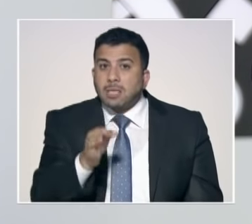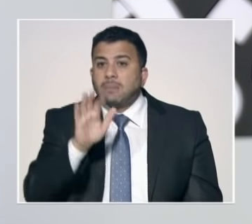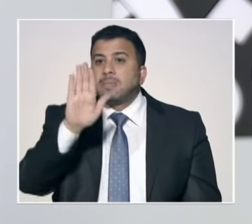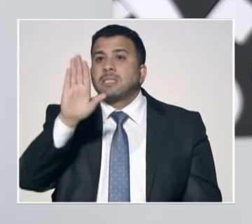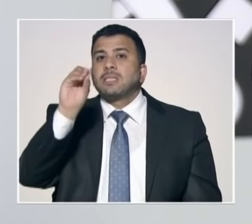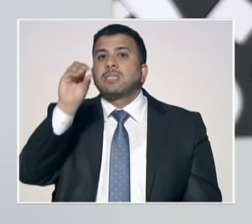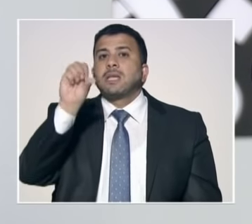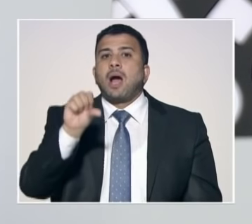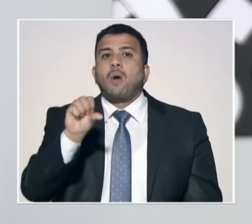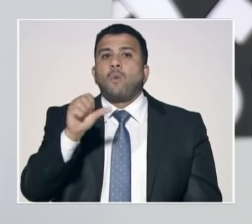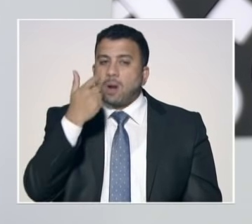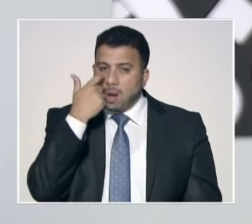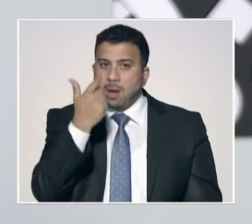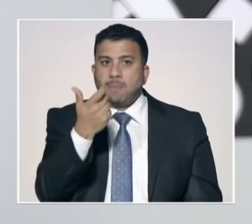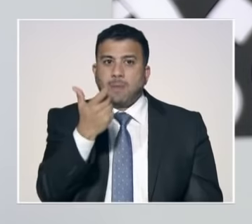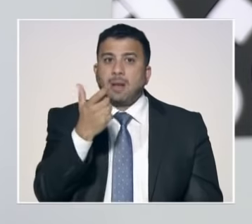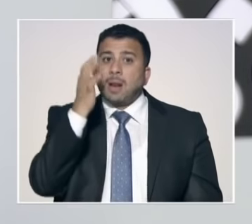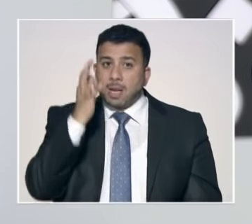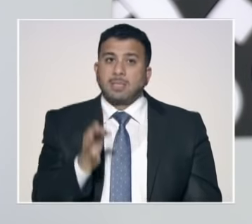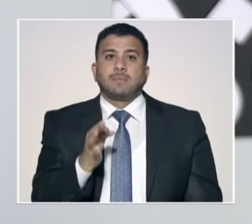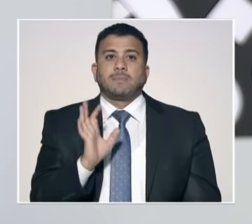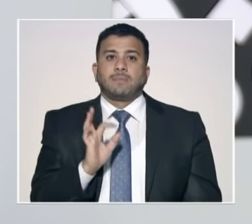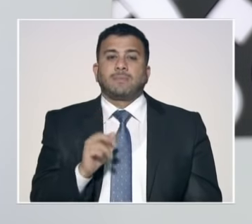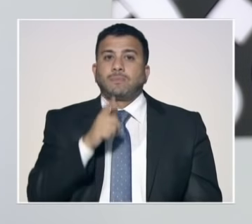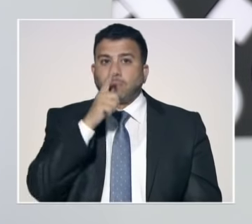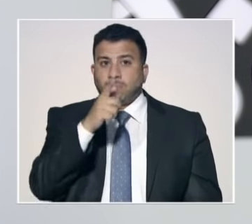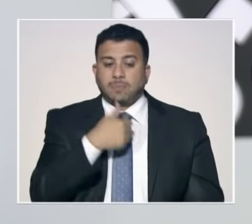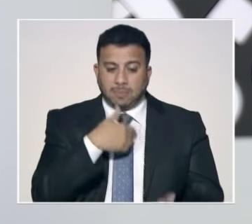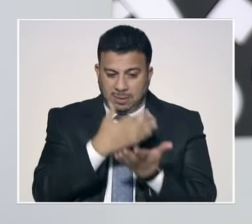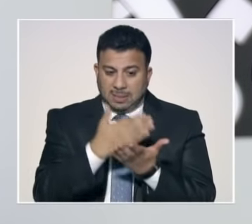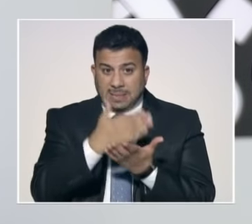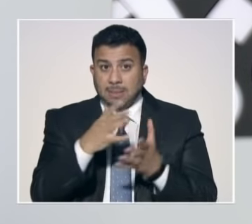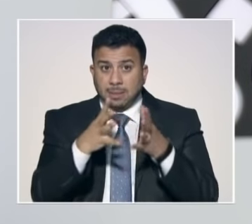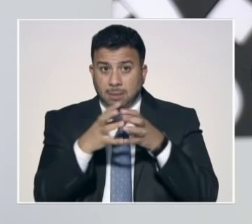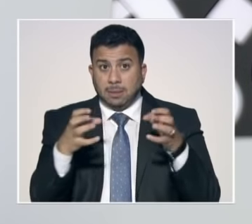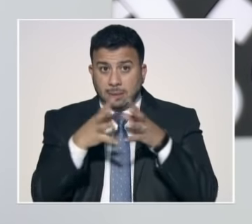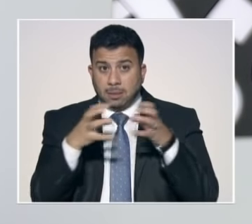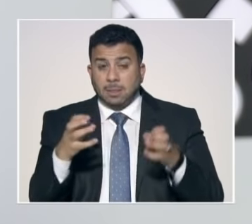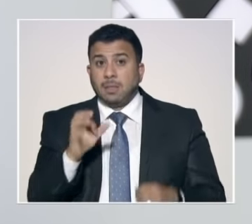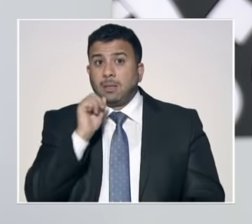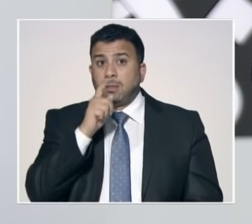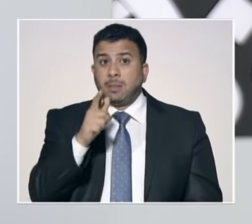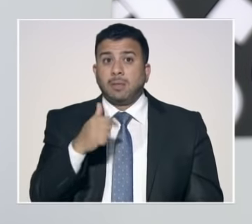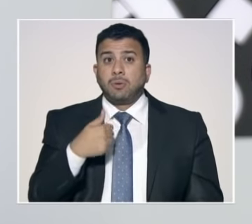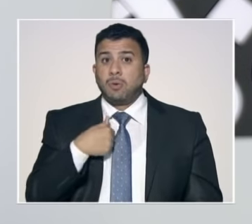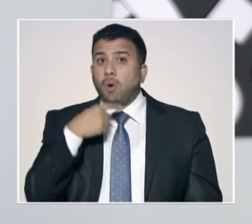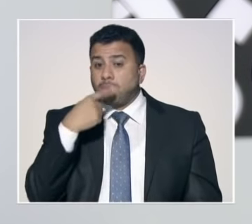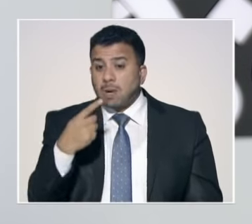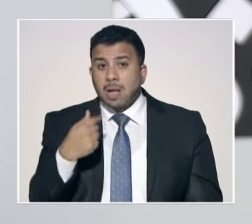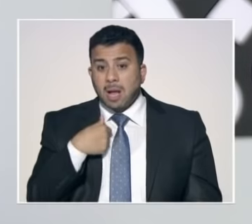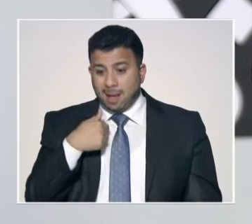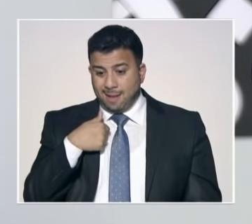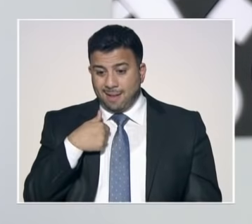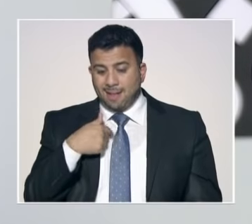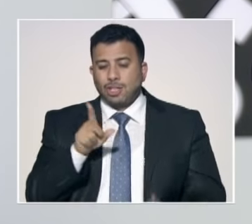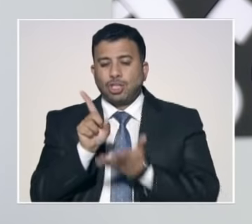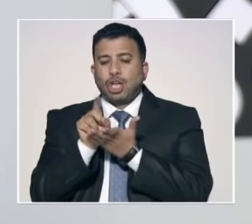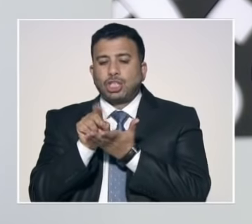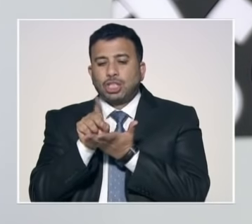فيك؟ فتنبه لهذا. يعني ليش أنا فصلت لك؟ لأنك أنت قلت ترك سجود السهو،